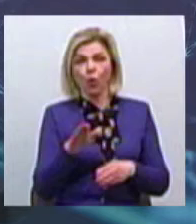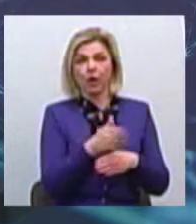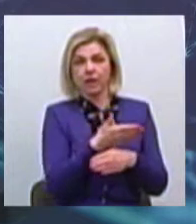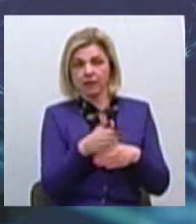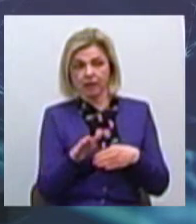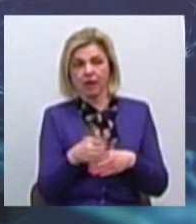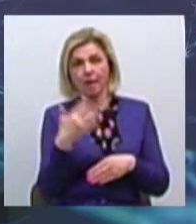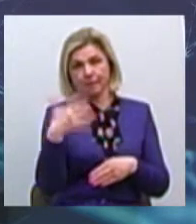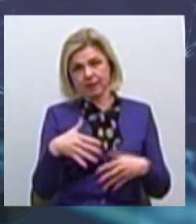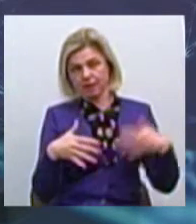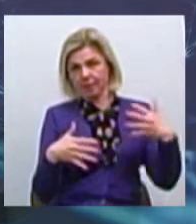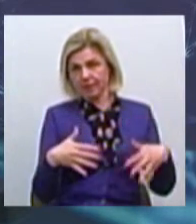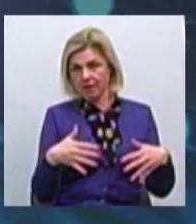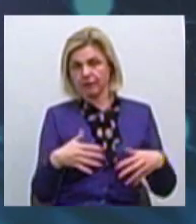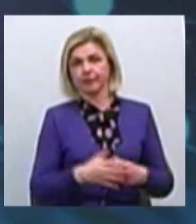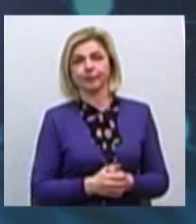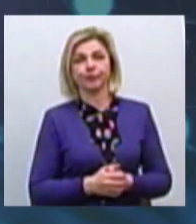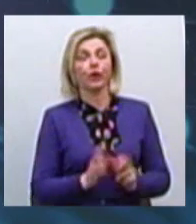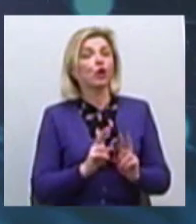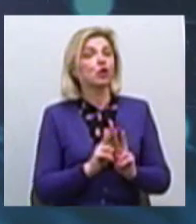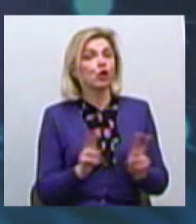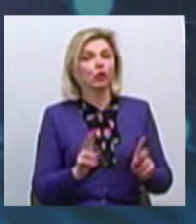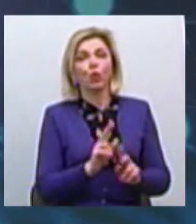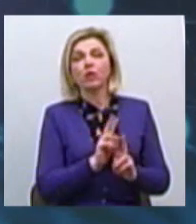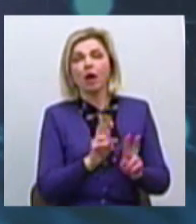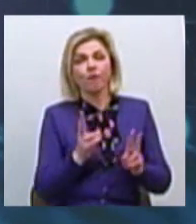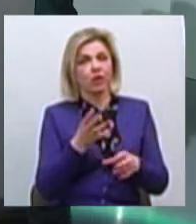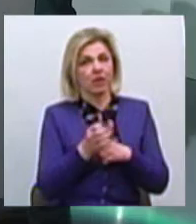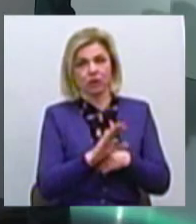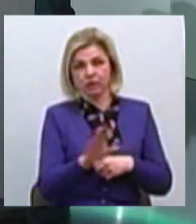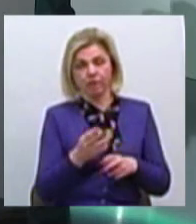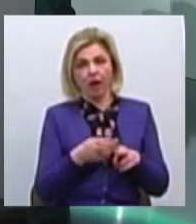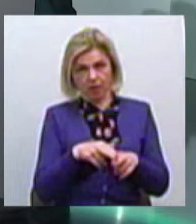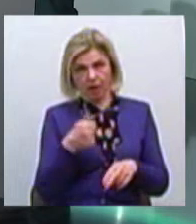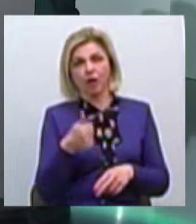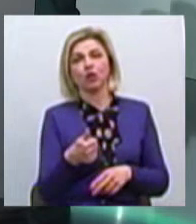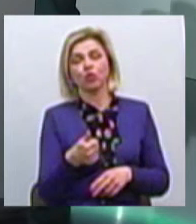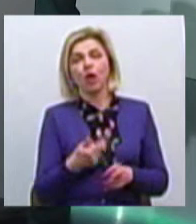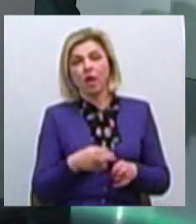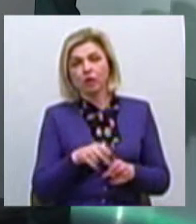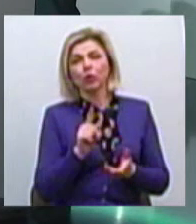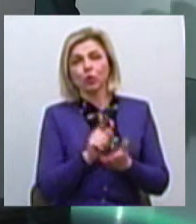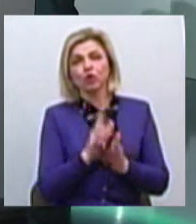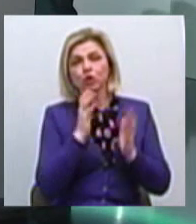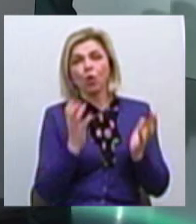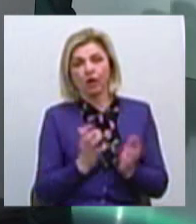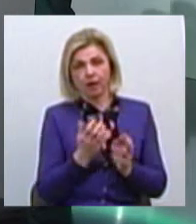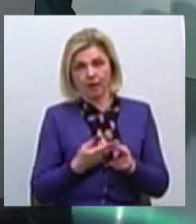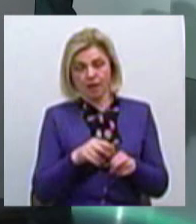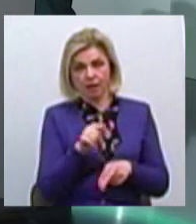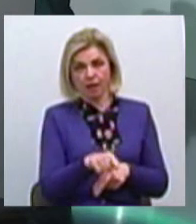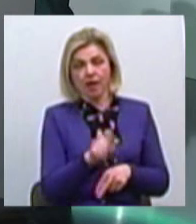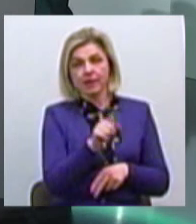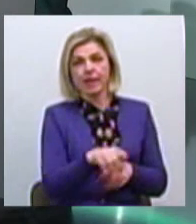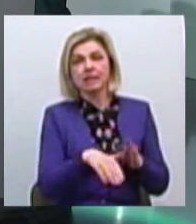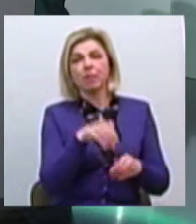условно там 50 на 50. То есть никто никого не принуждал, это хорошо. Мы должны сохранить это, и те избиратели, за